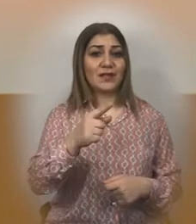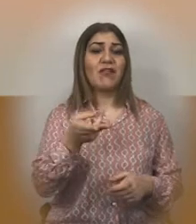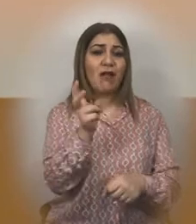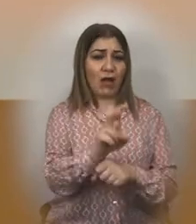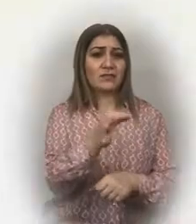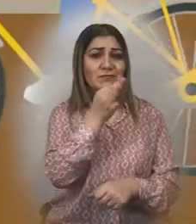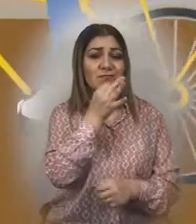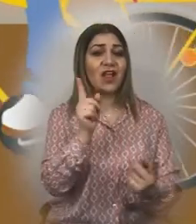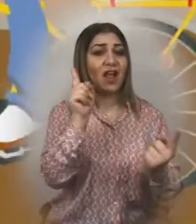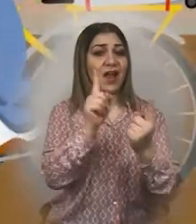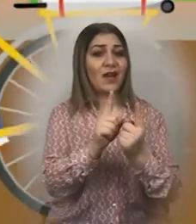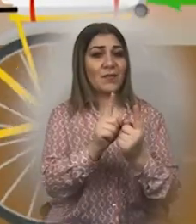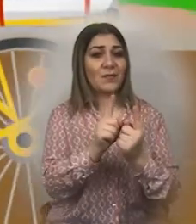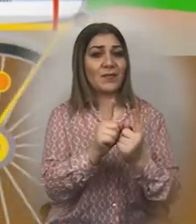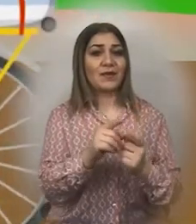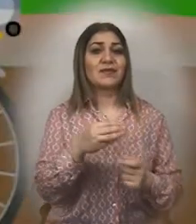կհանդիպենք թանահատում։